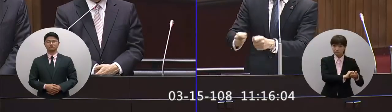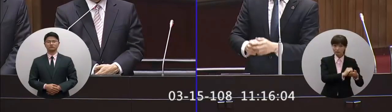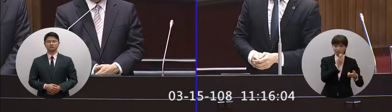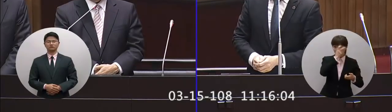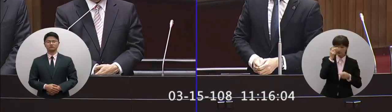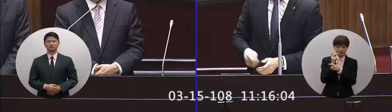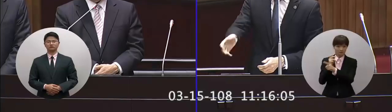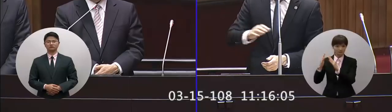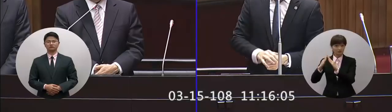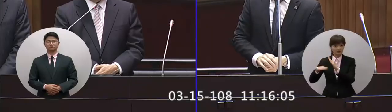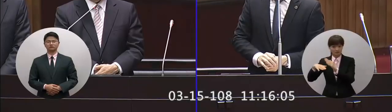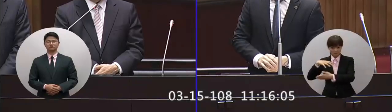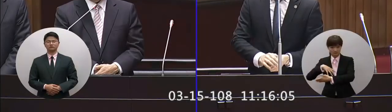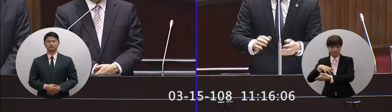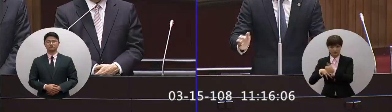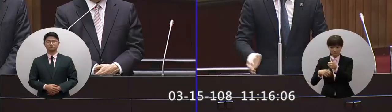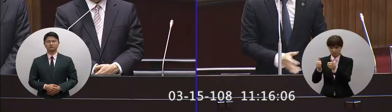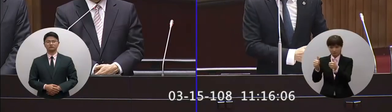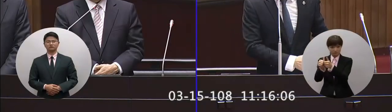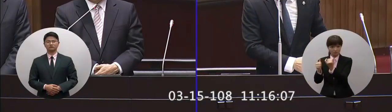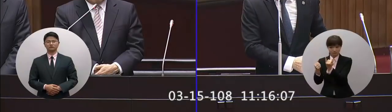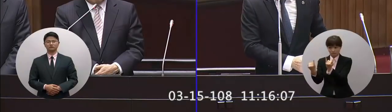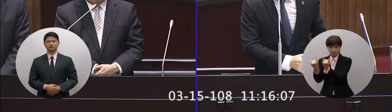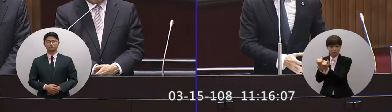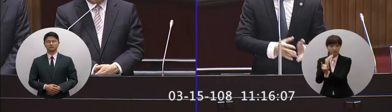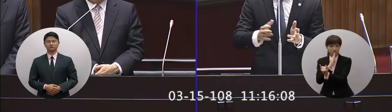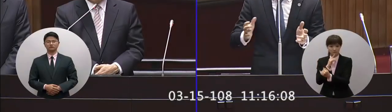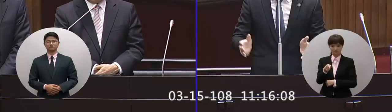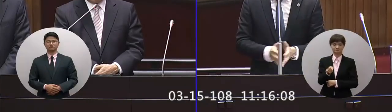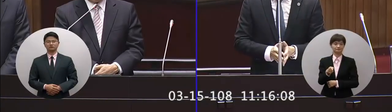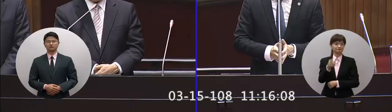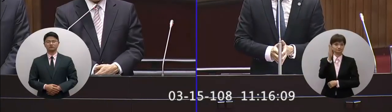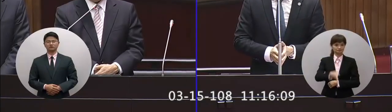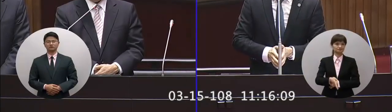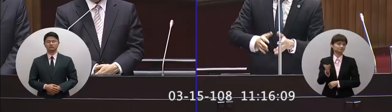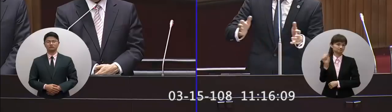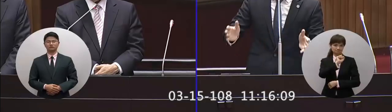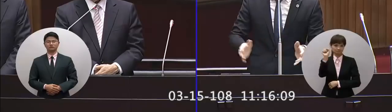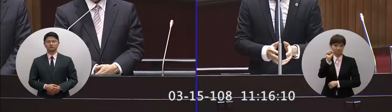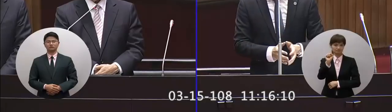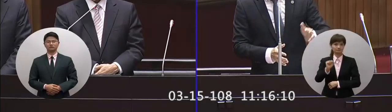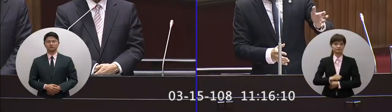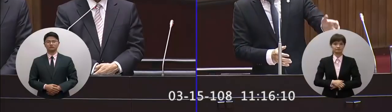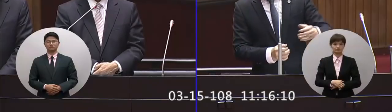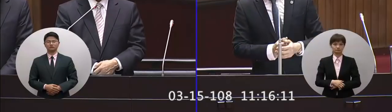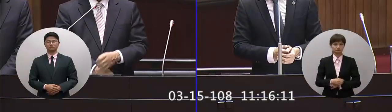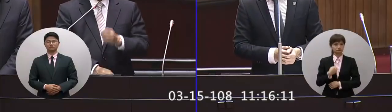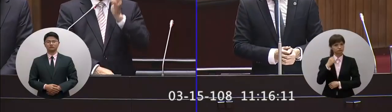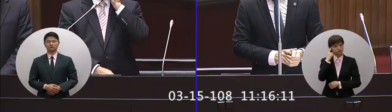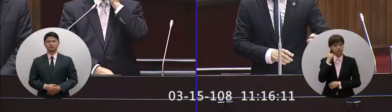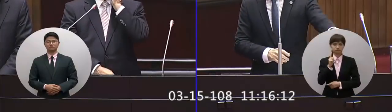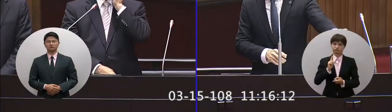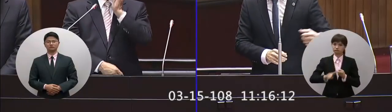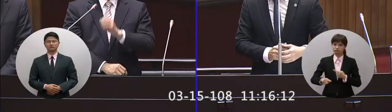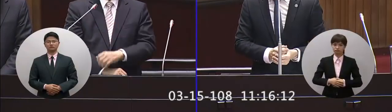吼是同性别，所以讲袂使。安尼其实嘛唔对啊，所以我的意思是讲，有的人会叫是讲同性要